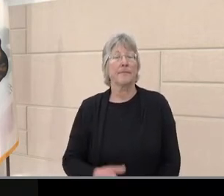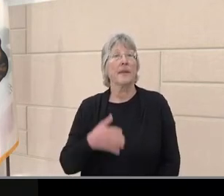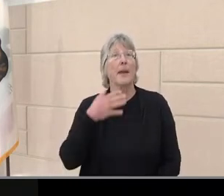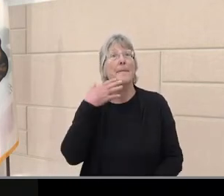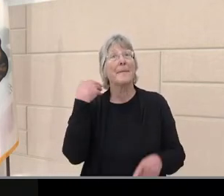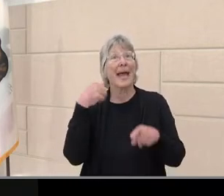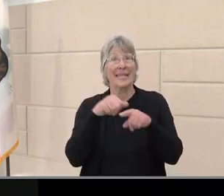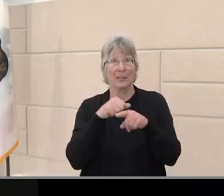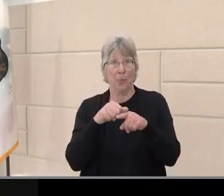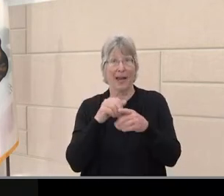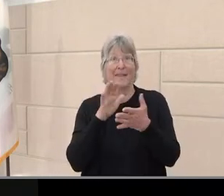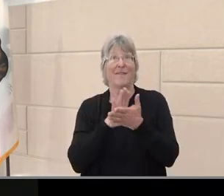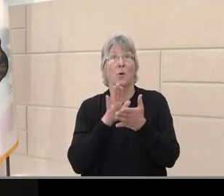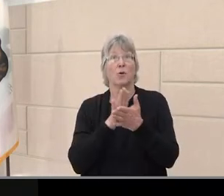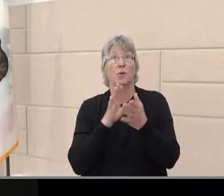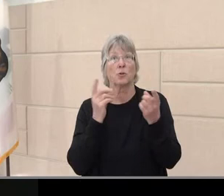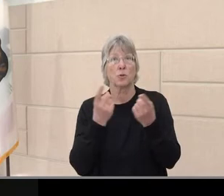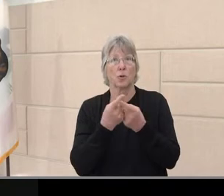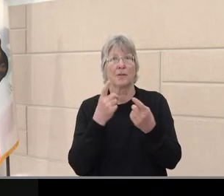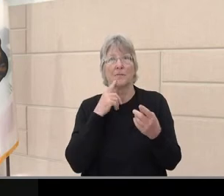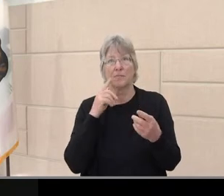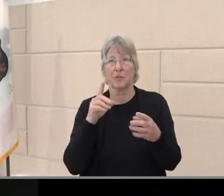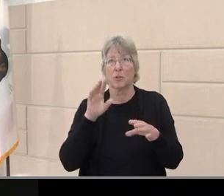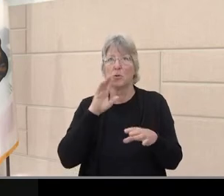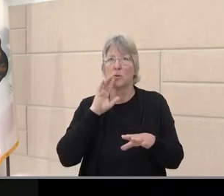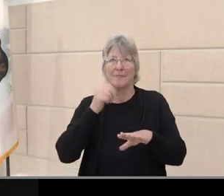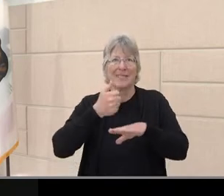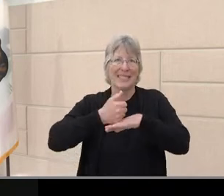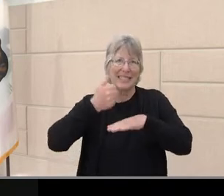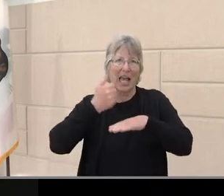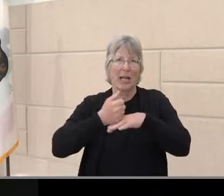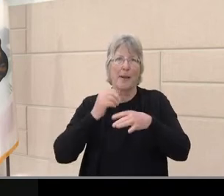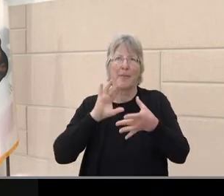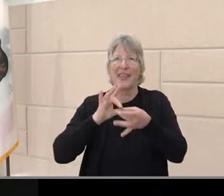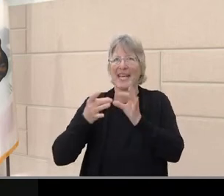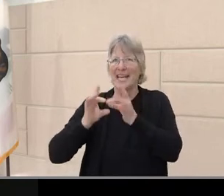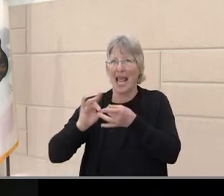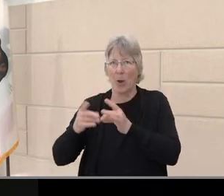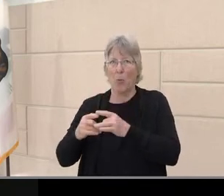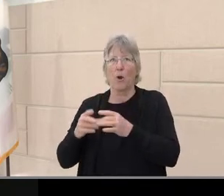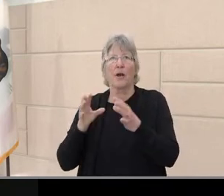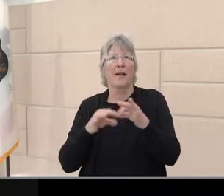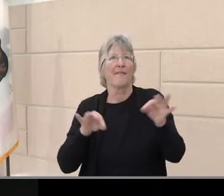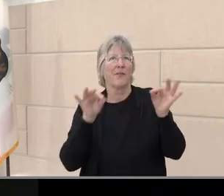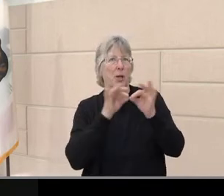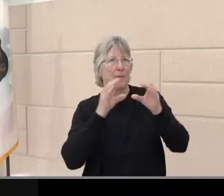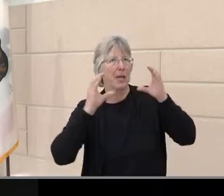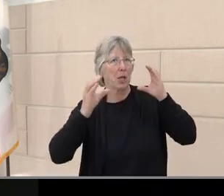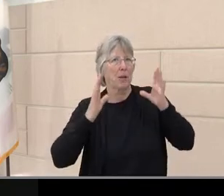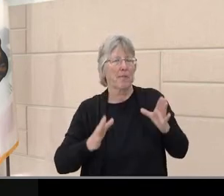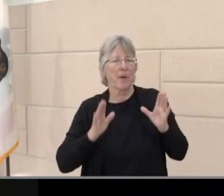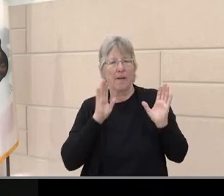អ្វីដែលជាការអនុវត្តដ៏ល្អសម្រាប់ក្រសួងអប់រំលោកបិចក្នុង